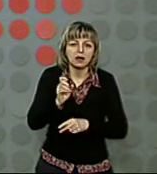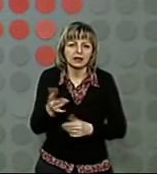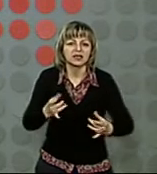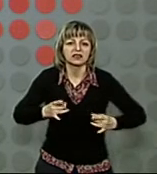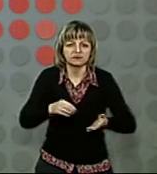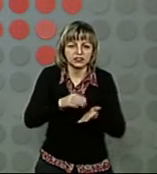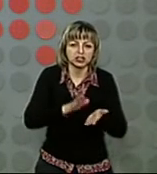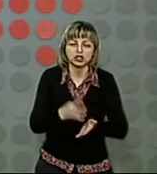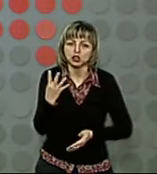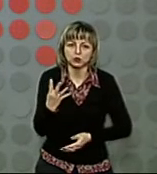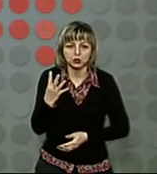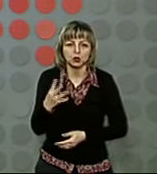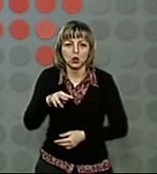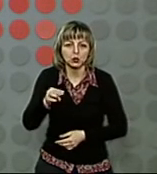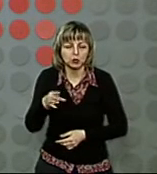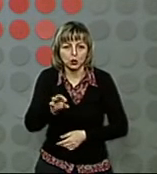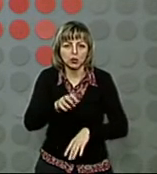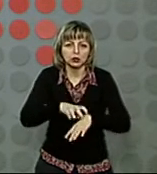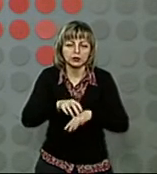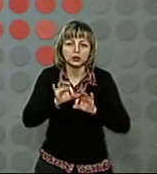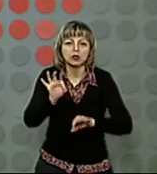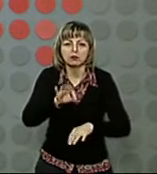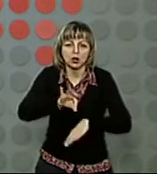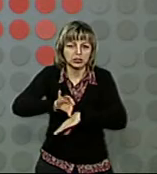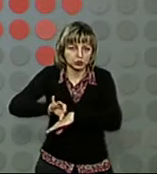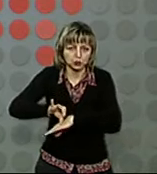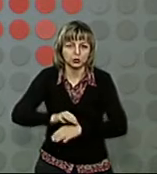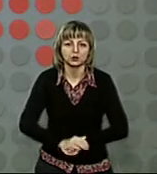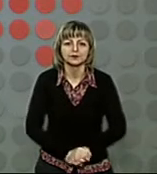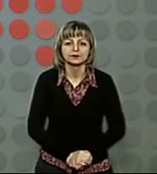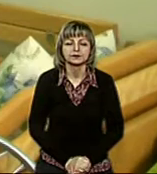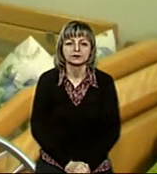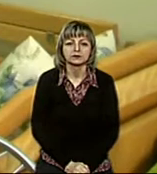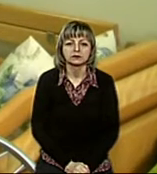лютого, лікарі-онкологи розповіли про недугу. Деталі у сюжеті Тетяни Біскуп.